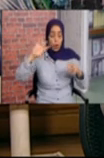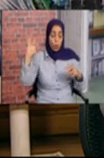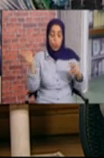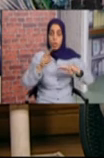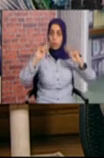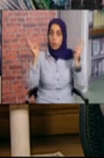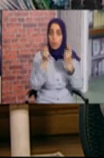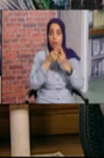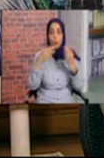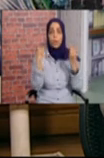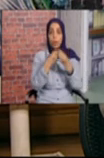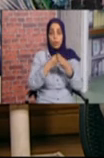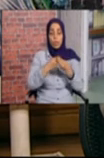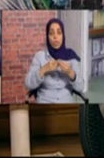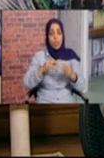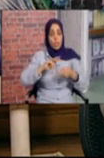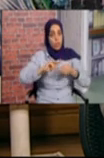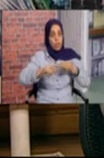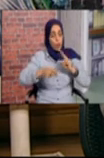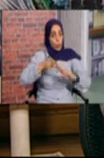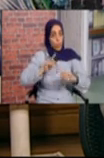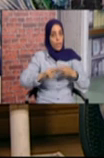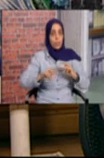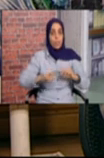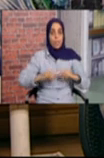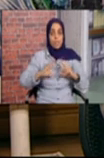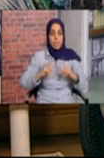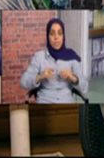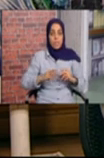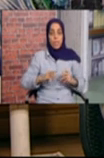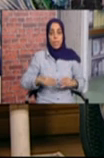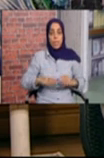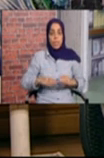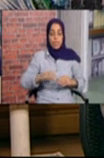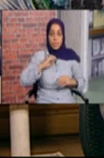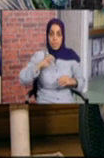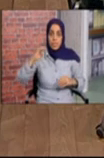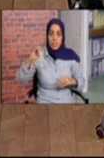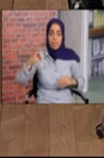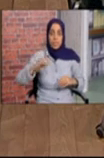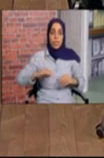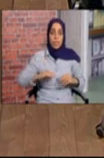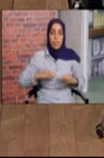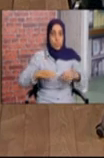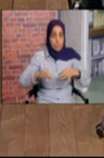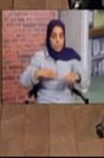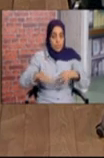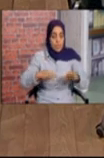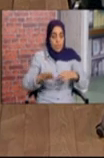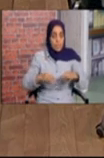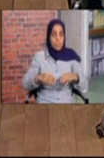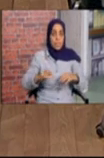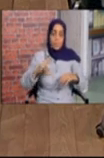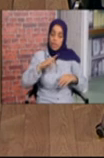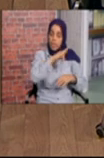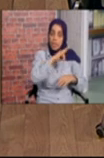العالم ومع كل التحالفات المختلفة كيف ترى الأستاذ نور الرشيد السياسة الخارجية المصرية؟ والله السياسة الخارجية دلوقتي يعني في أفاق